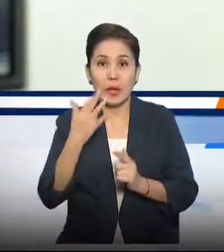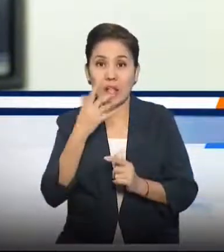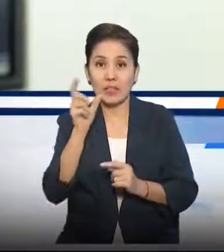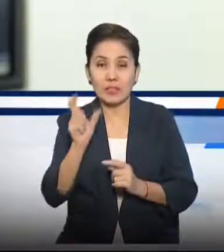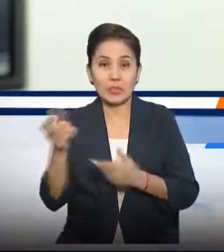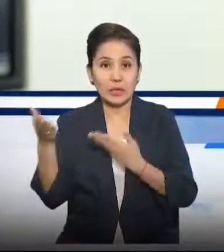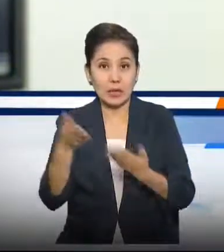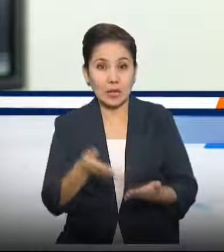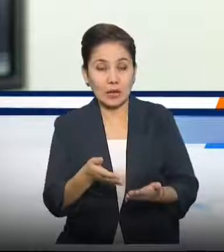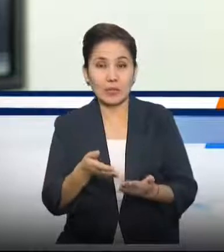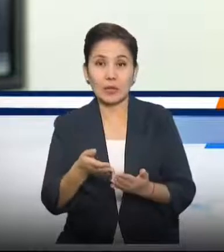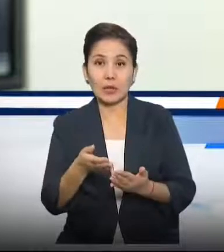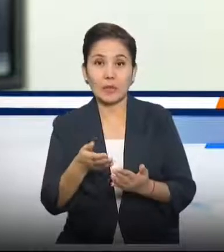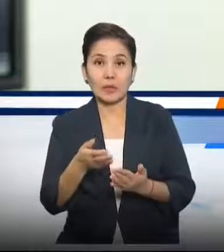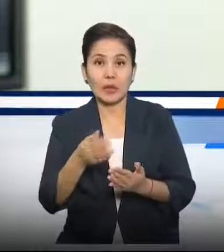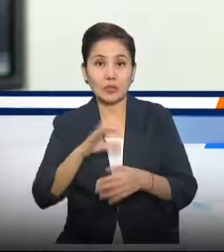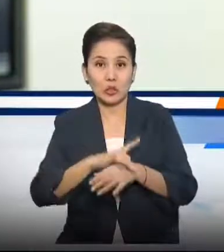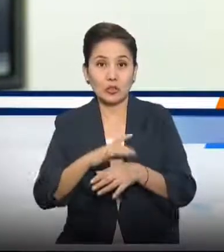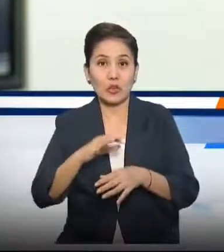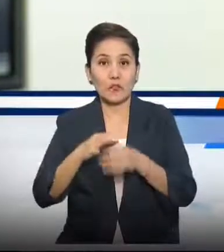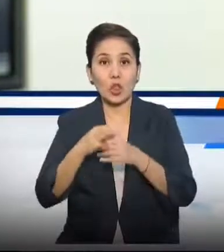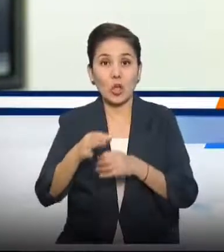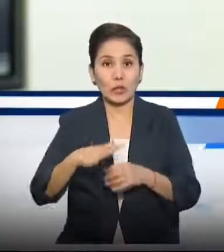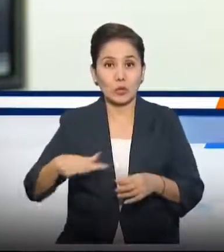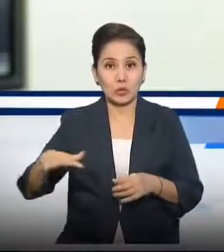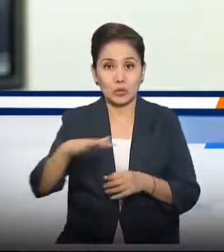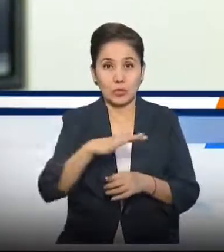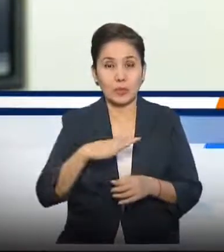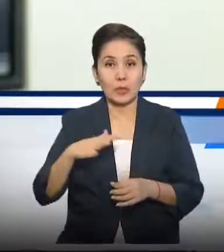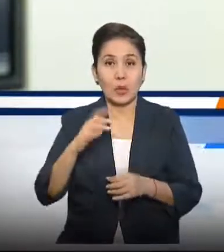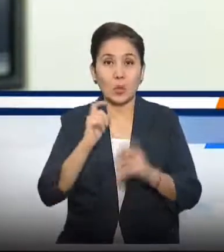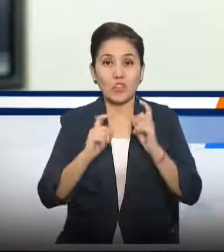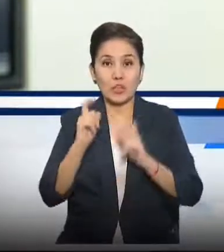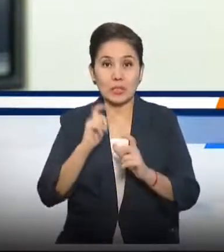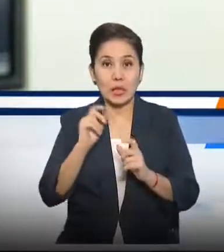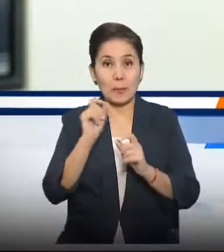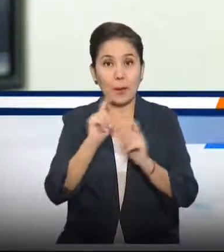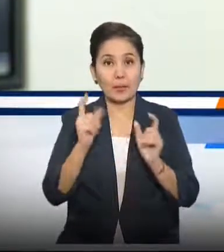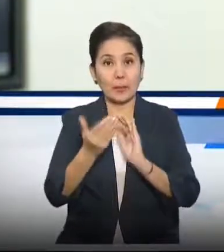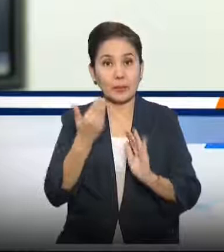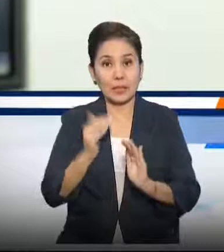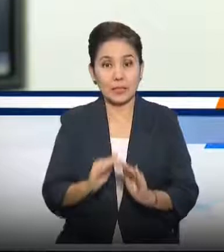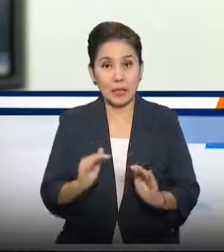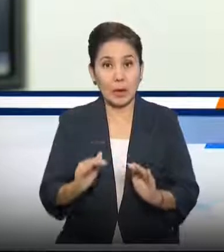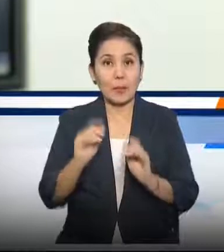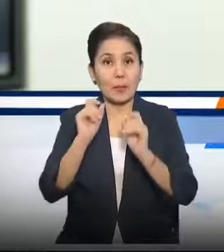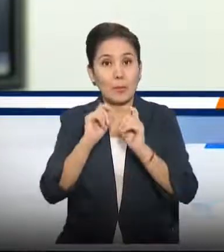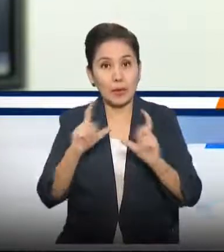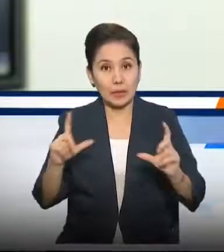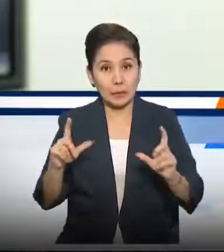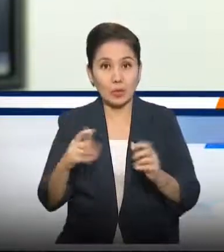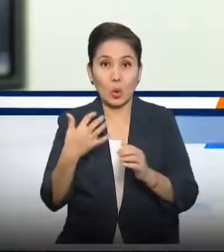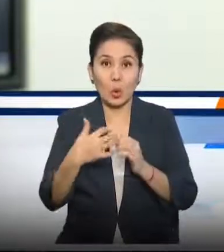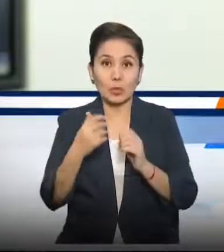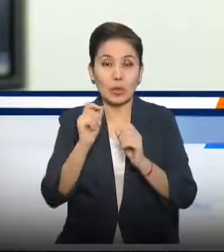инвесторларымызды таклифиге көрі Ташкент вилояти худудида Хвашин кибер университетин мактабгача таълим муассасаси, умум таълим муассасаси, орта